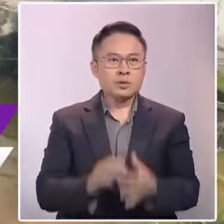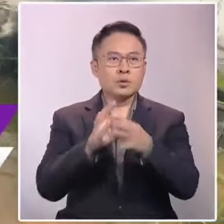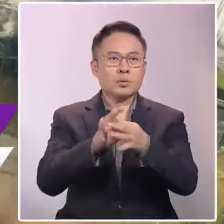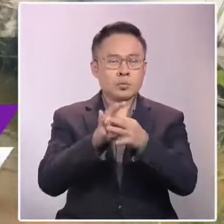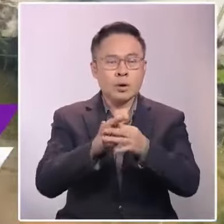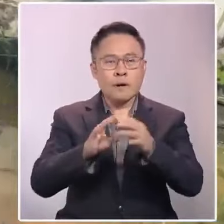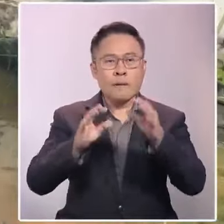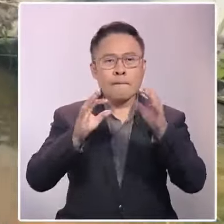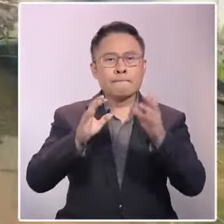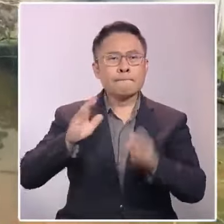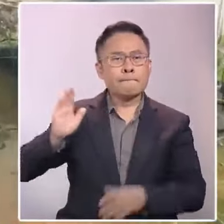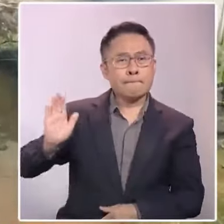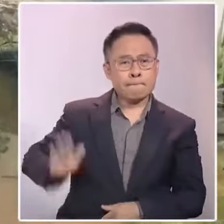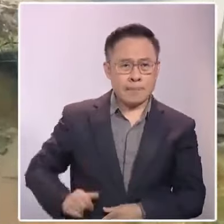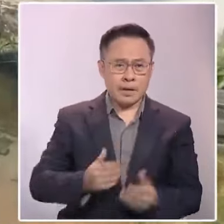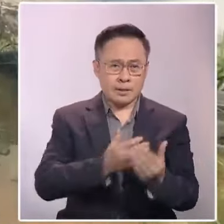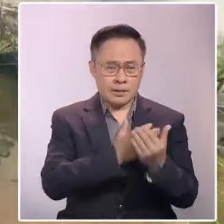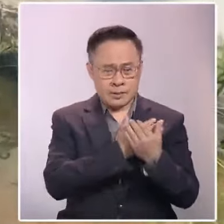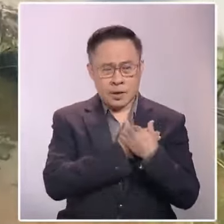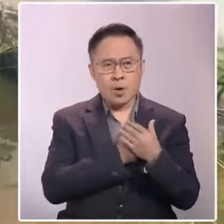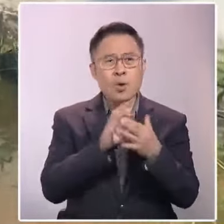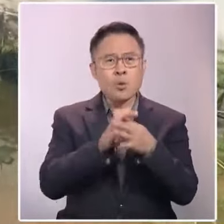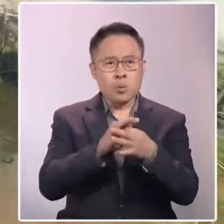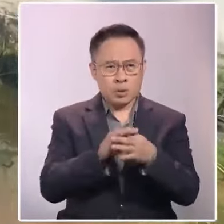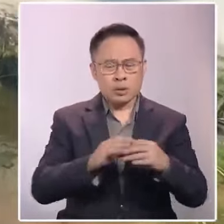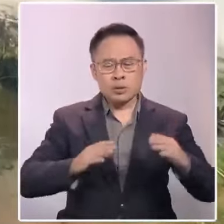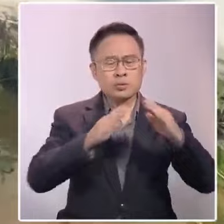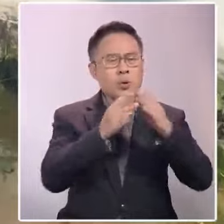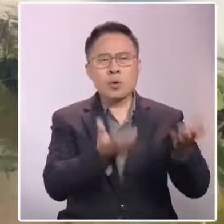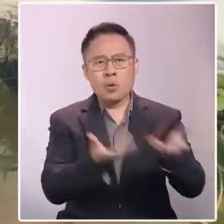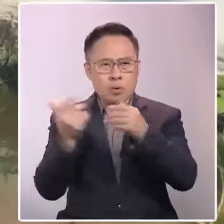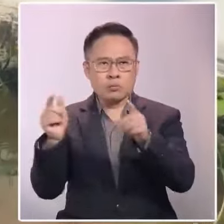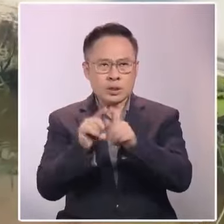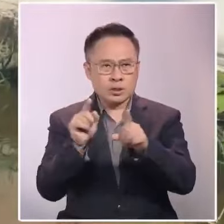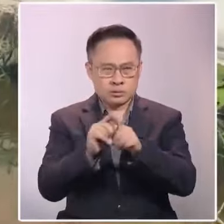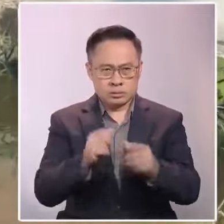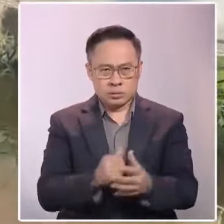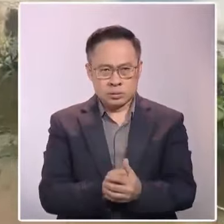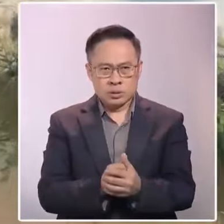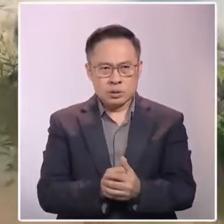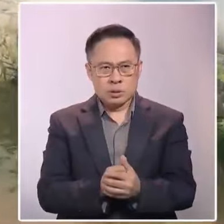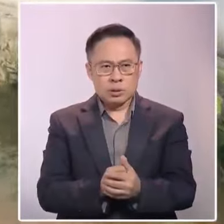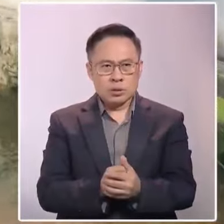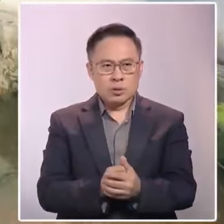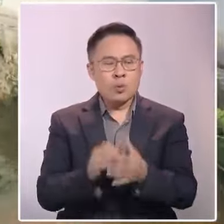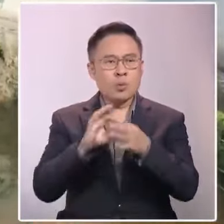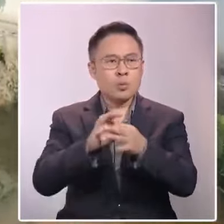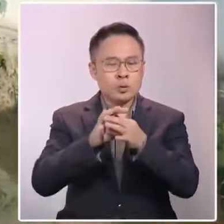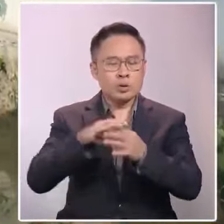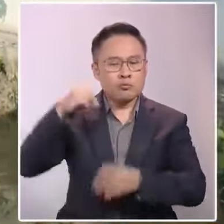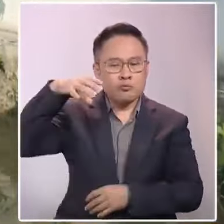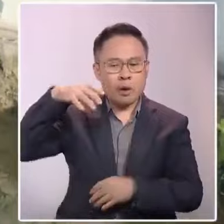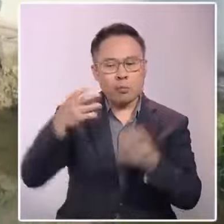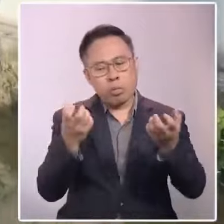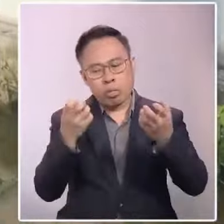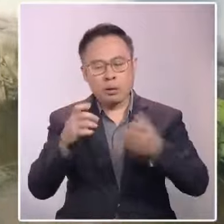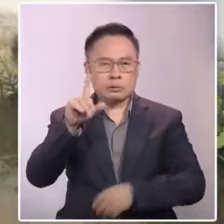ะ น้ำเข้าบ้านเรียบร้อยหมดแล้วครับ มันอยู่ไม่ได้แล้วนะ อยู่ไม่ได้ครับไฟช็อตครับ ครับสองตัวนี้ชื่ออะไรน